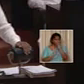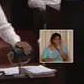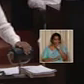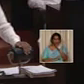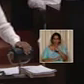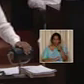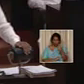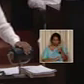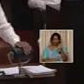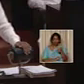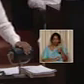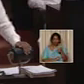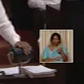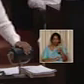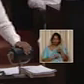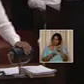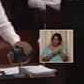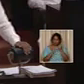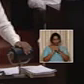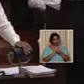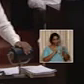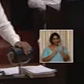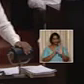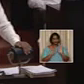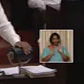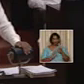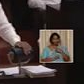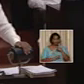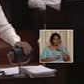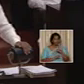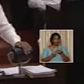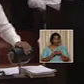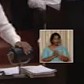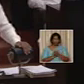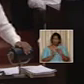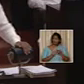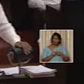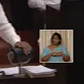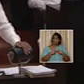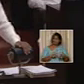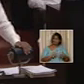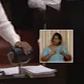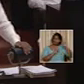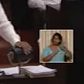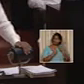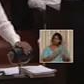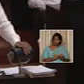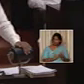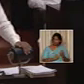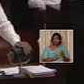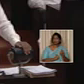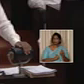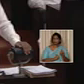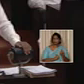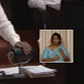නෙවෙයි ඒව හොඳයි. ඒව එලෙසම කරගෙන යන්න. නමුත් මම මේ කියන්නේ ස්වකීය වියදමින් උපාධිය ලබාගත්තු